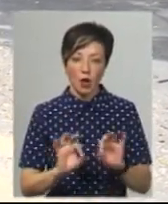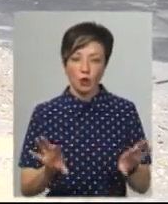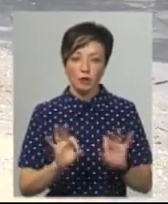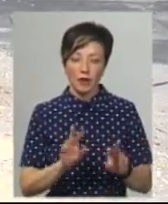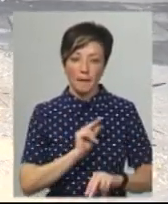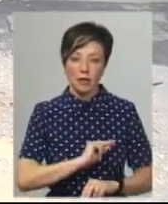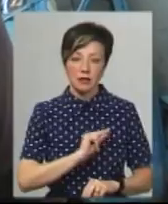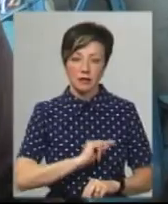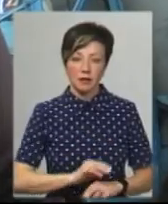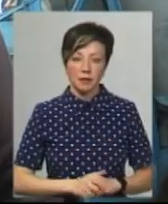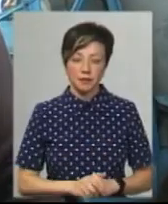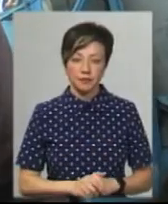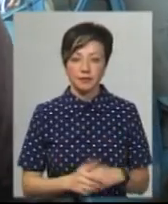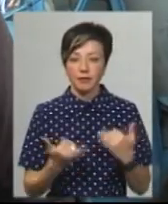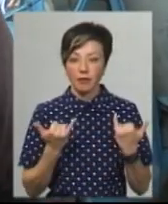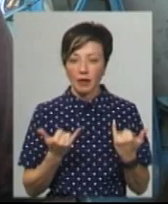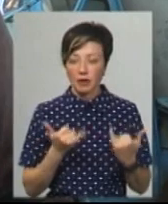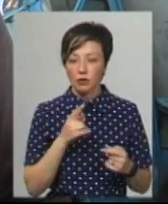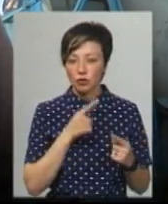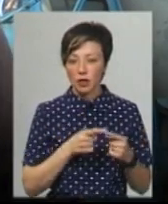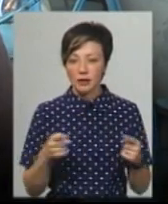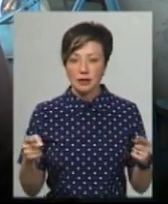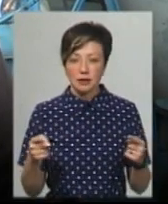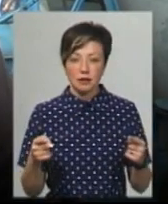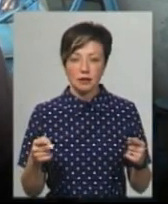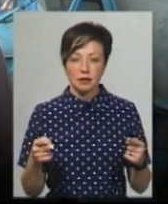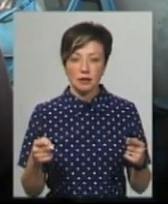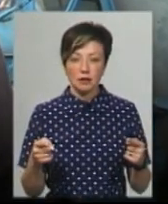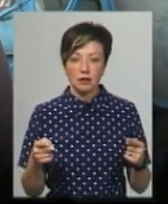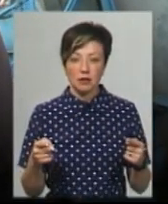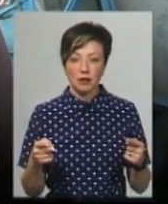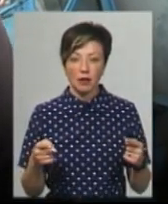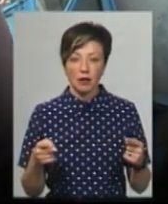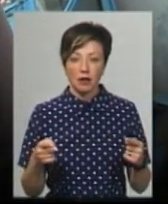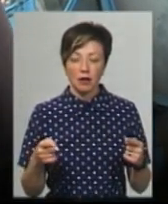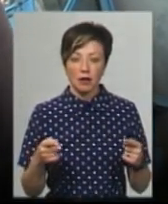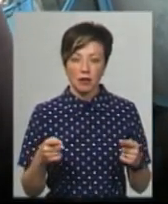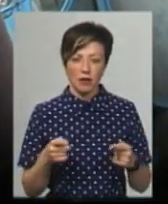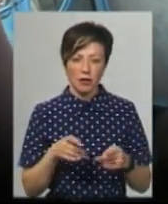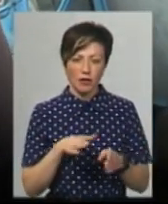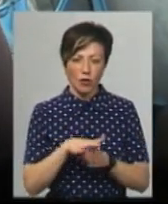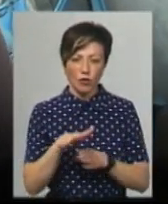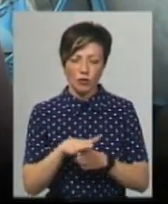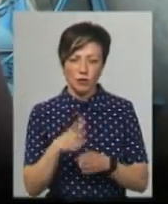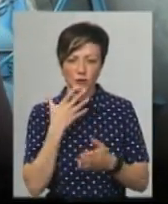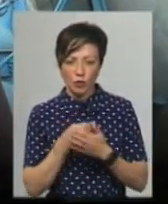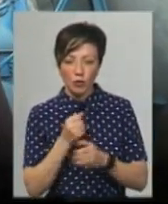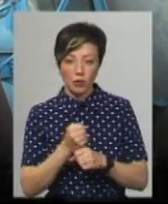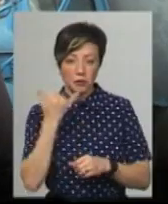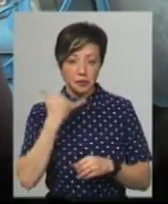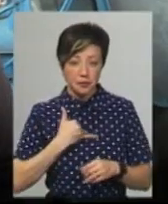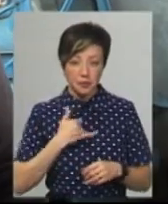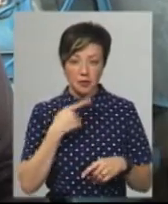озеленювач Ігор Стрихарчук. На даний час працюємо, косимо в парку Шевченка, позвонили, що впало дерево. Слухайте, дерево